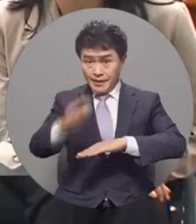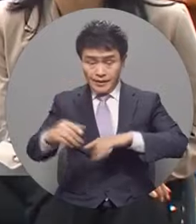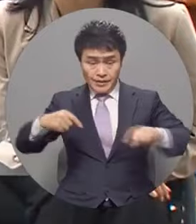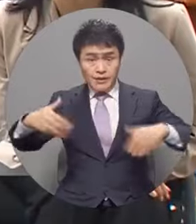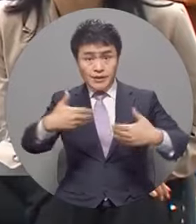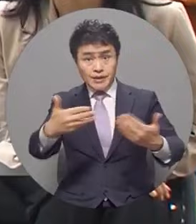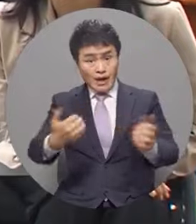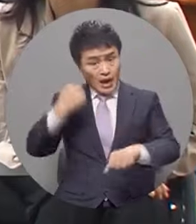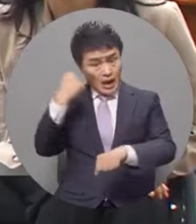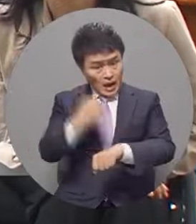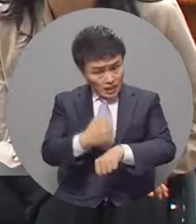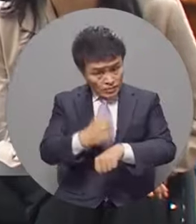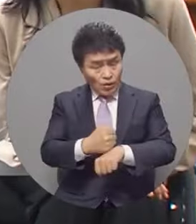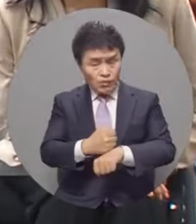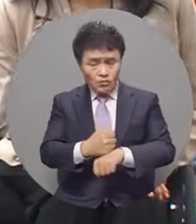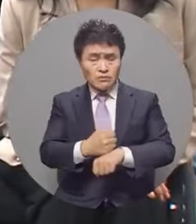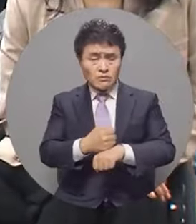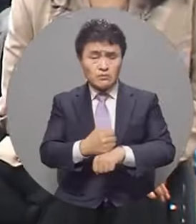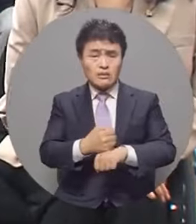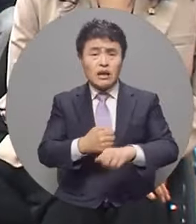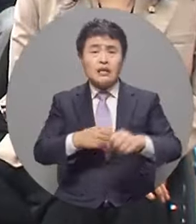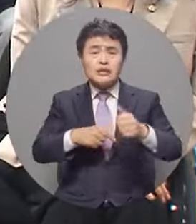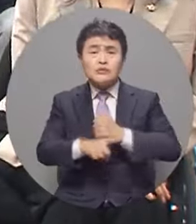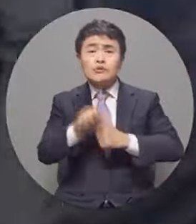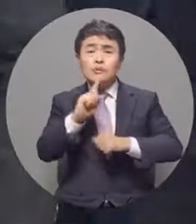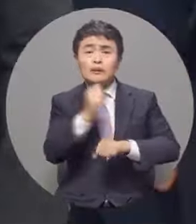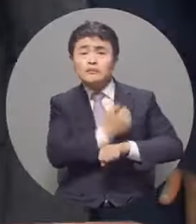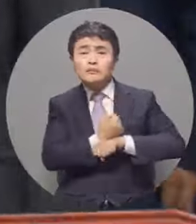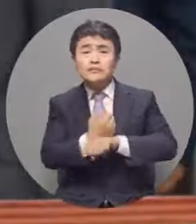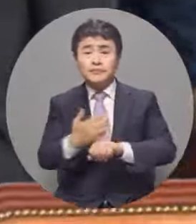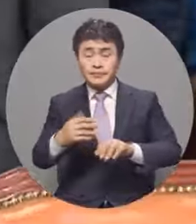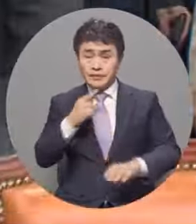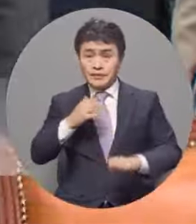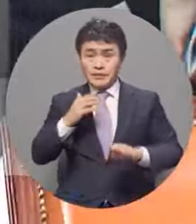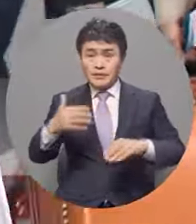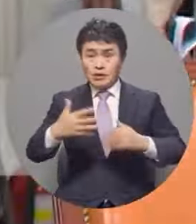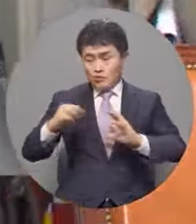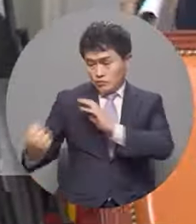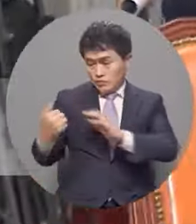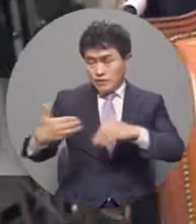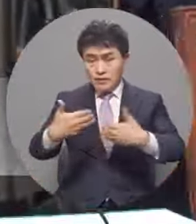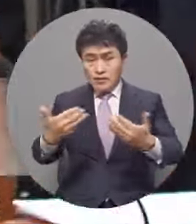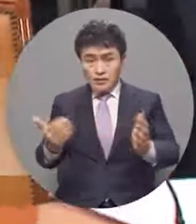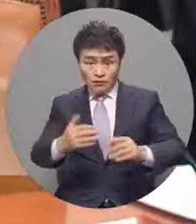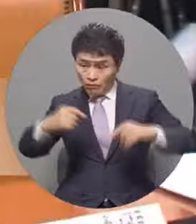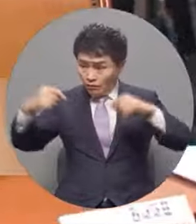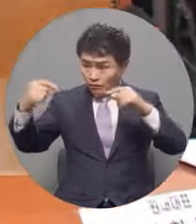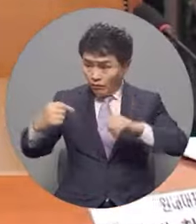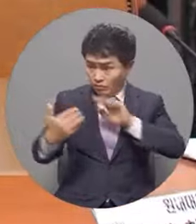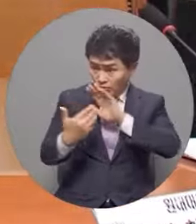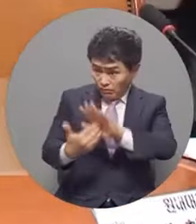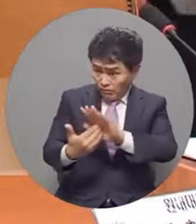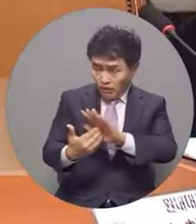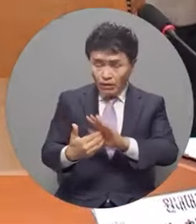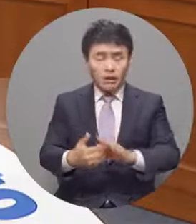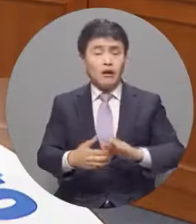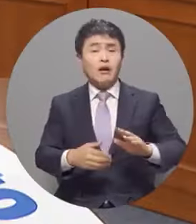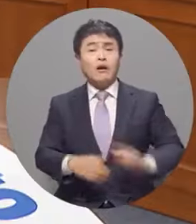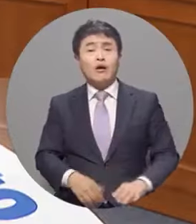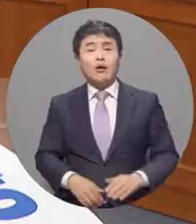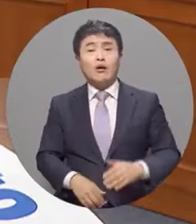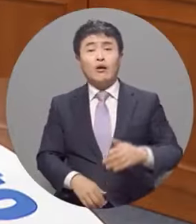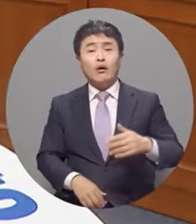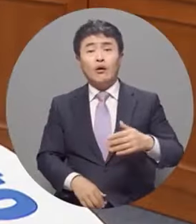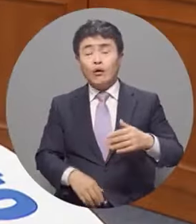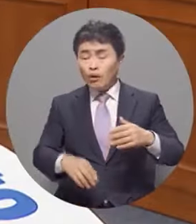지도부가 할 만큼 했다는 명분을 쌓았다는 겁니다. 민주당은 국민의힘이 끝내 협상을 거부하면 25일 본회의를